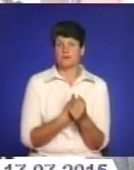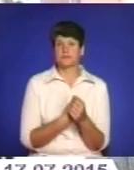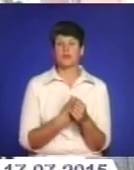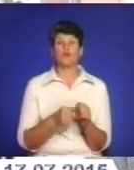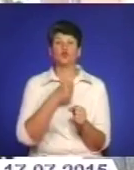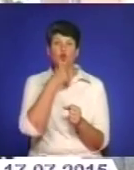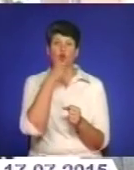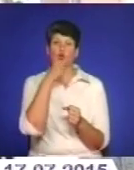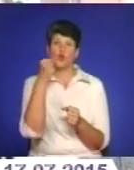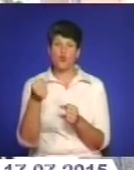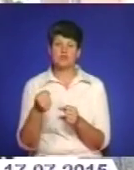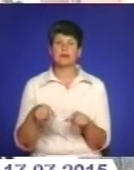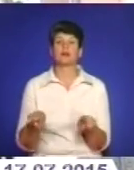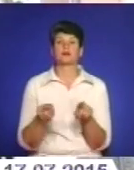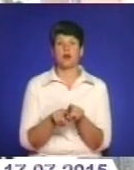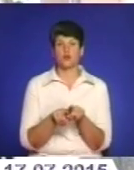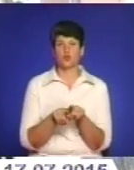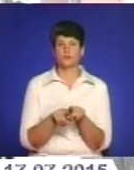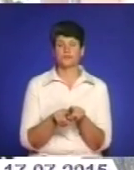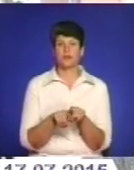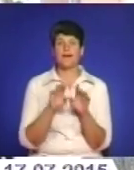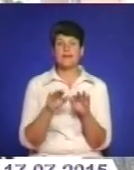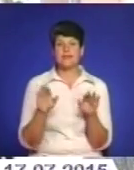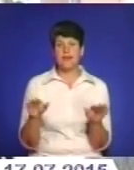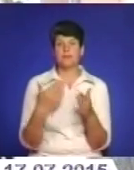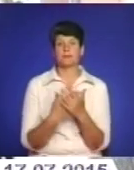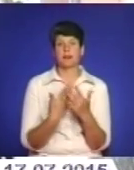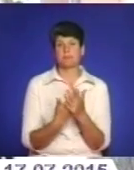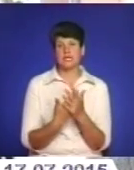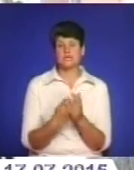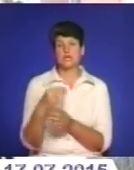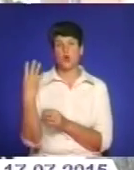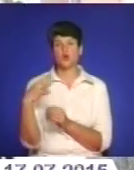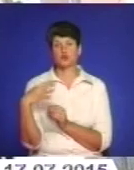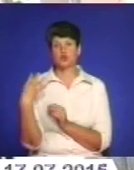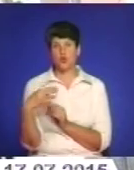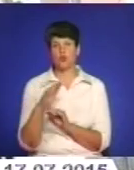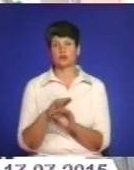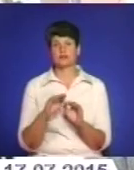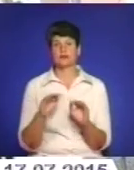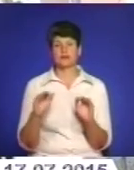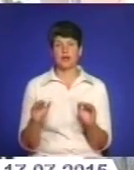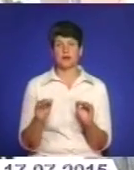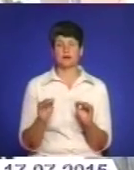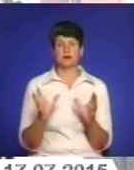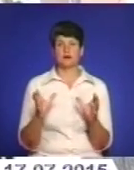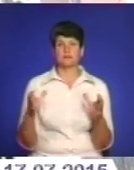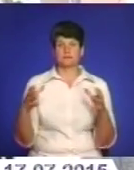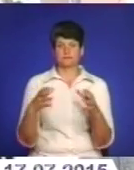дорослі так же само. Тобто дітей приблизно десь так 40 дітей ми охопили цього